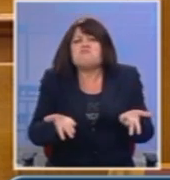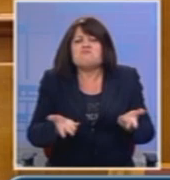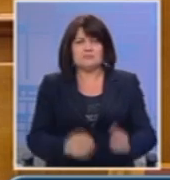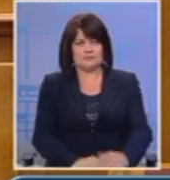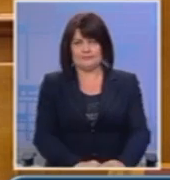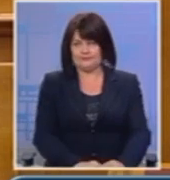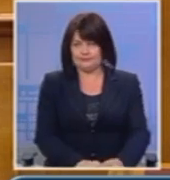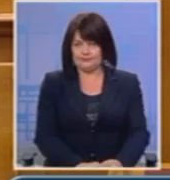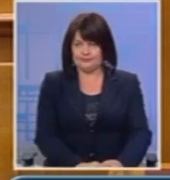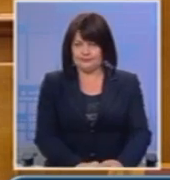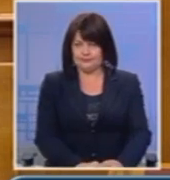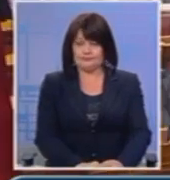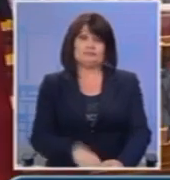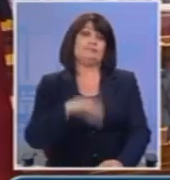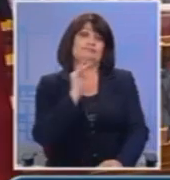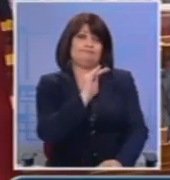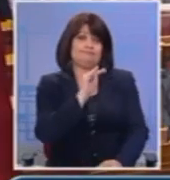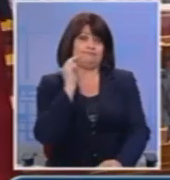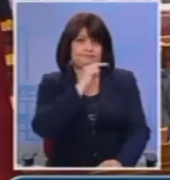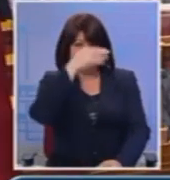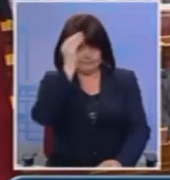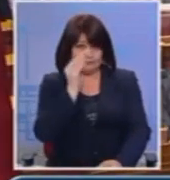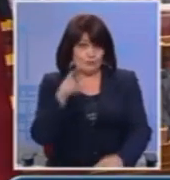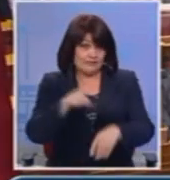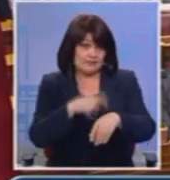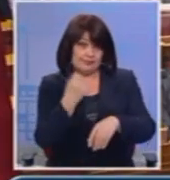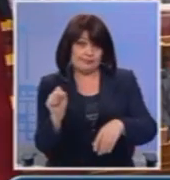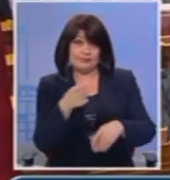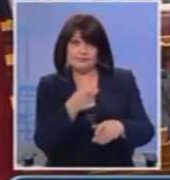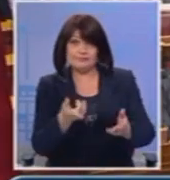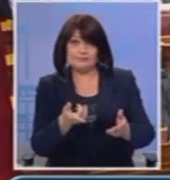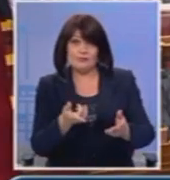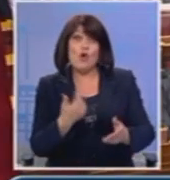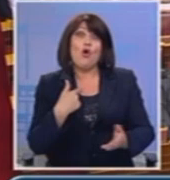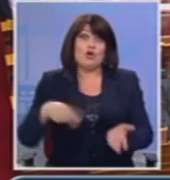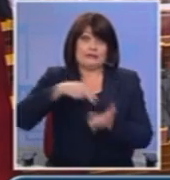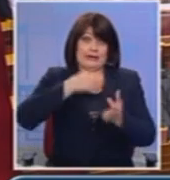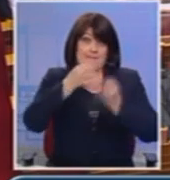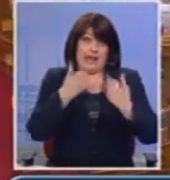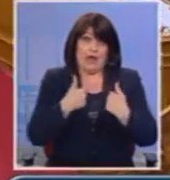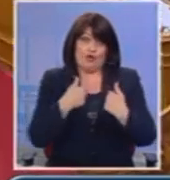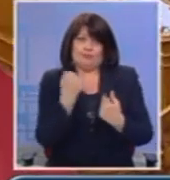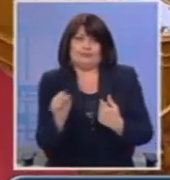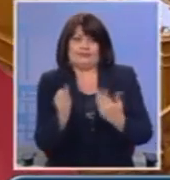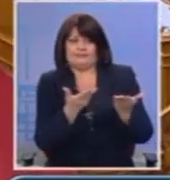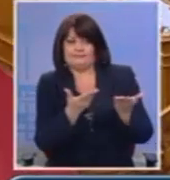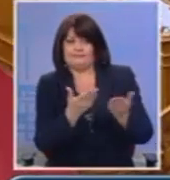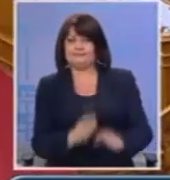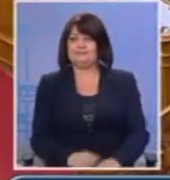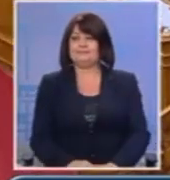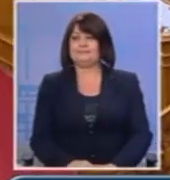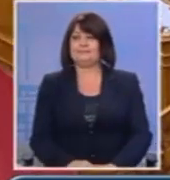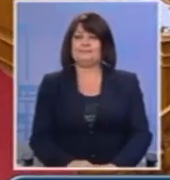σανό απευθύνομαι στον κύριο τσίπρα που απουσιάζει ειδικά όταν έλαβα εγώ το λόγο αλλά φαντάζομαι